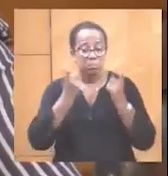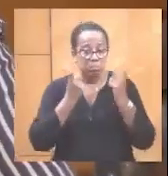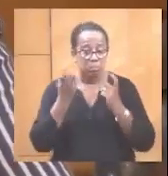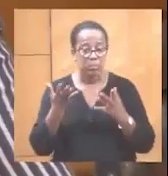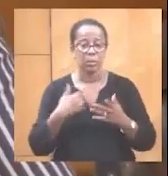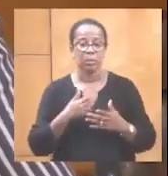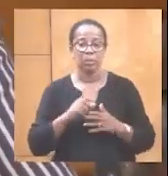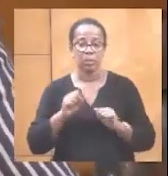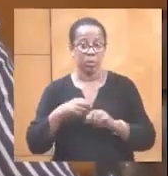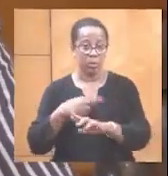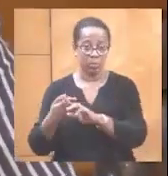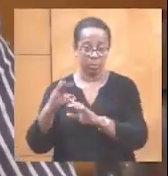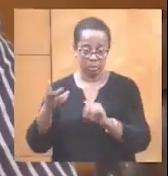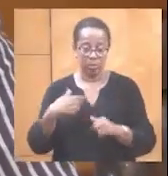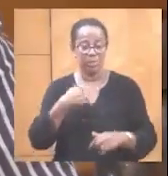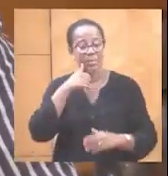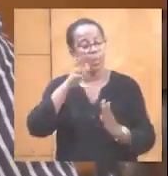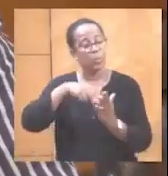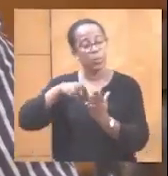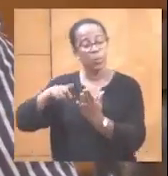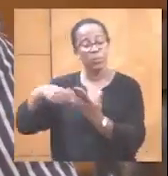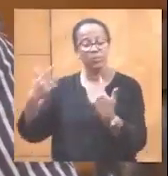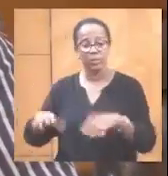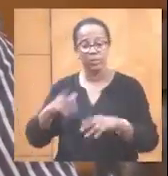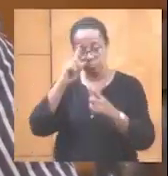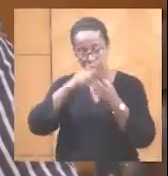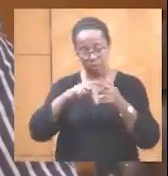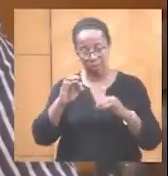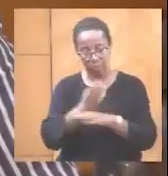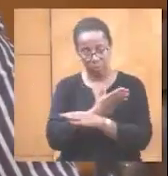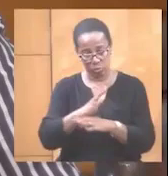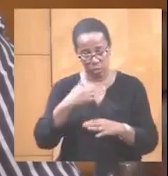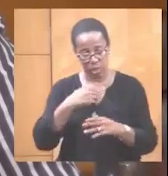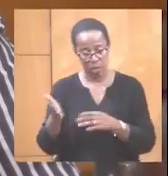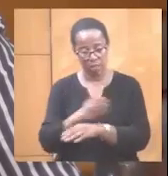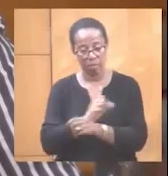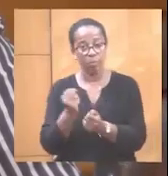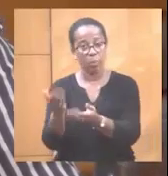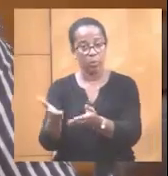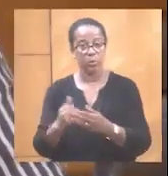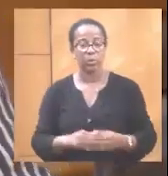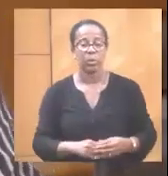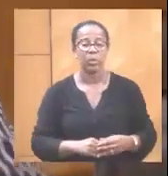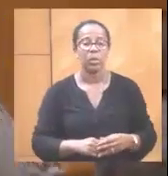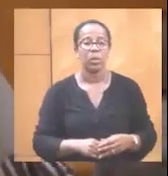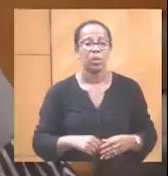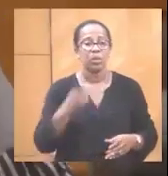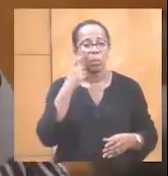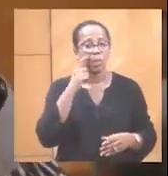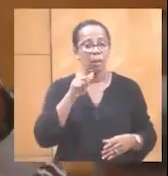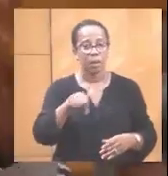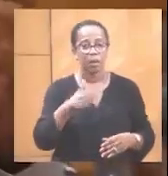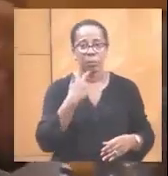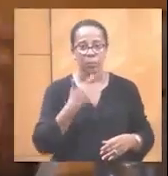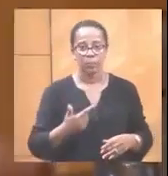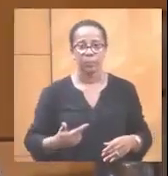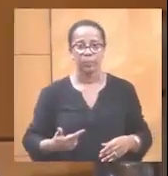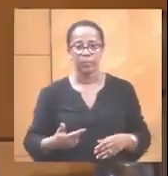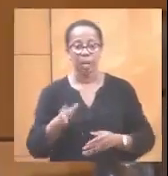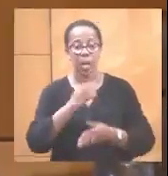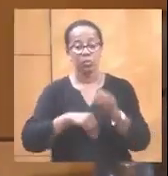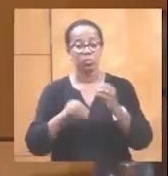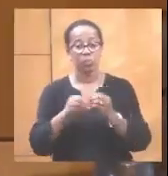Si vous avez bien lu le projet de pacte qu'on vous avait soumis, vous avez vu qu'on a introduit